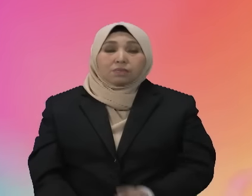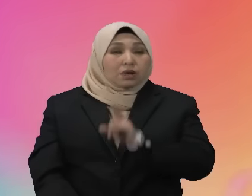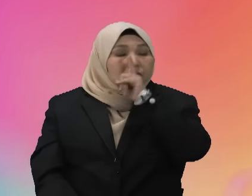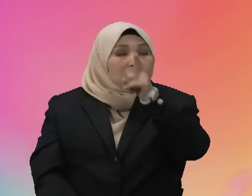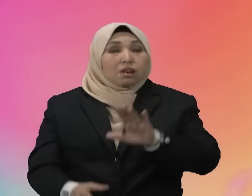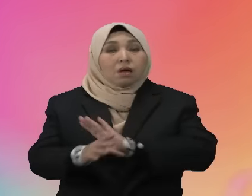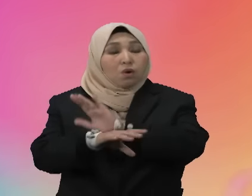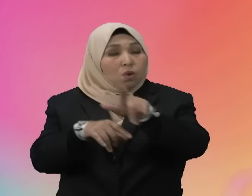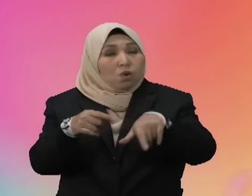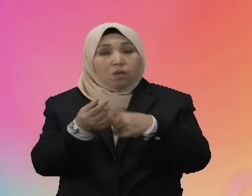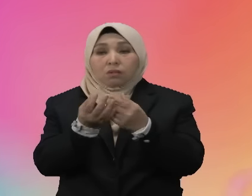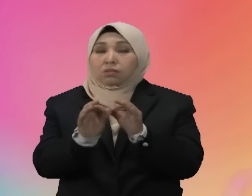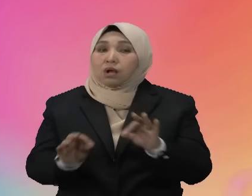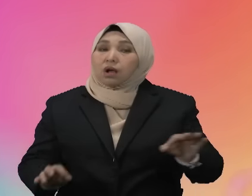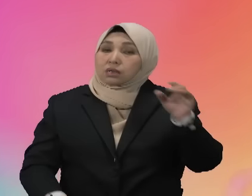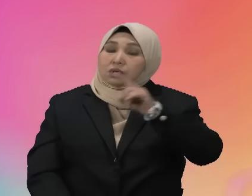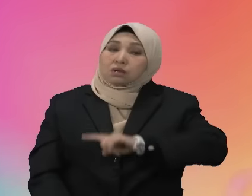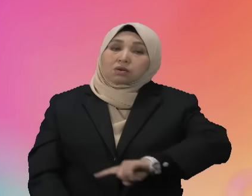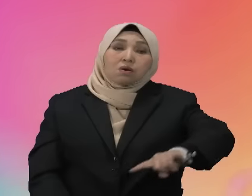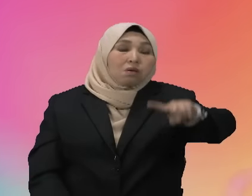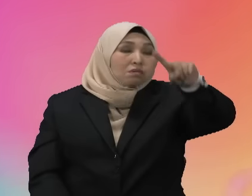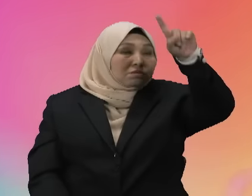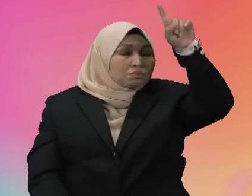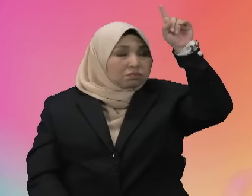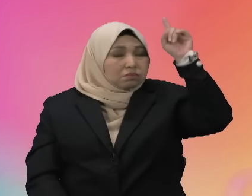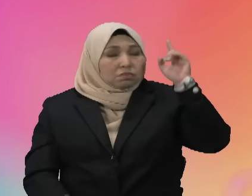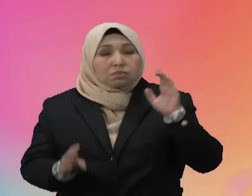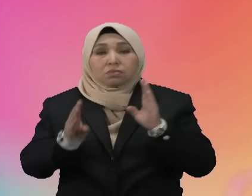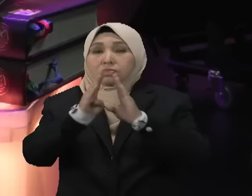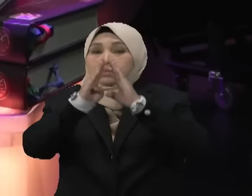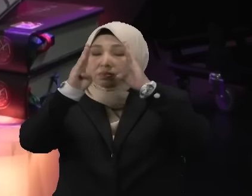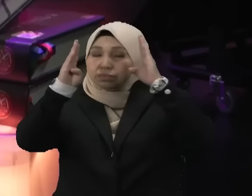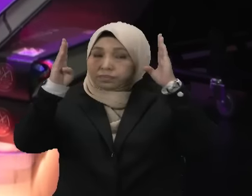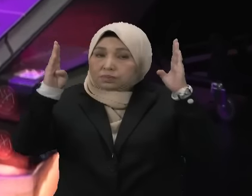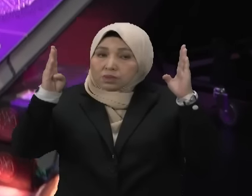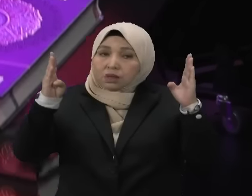صدق الله العظيم.